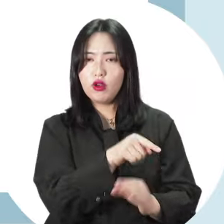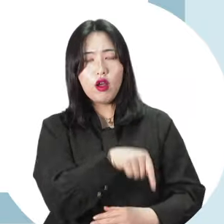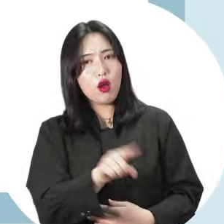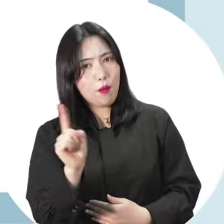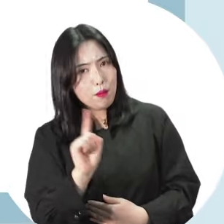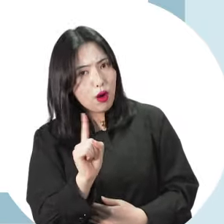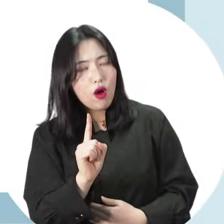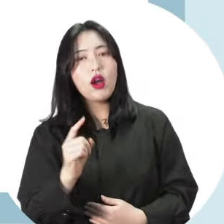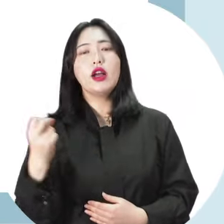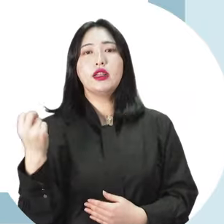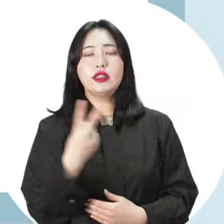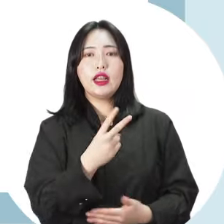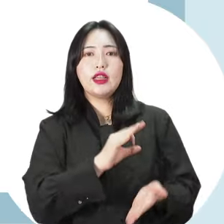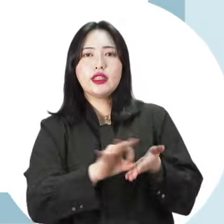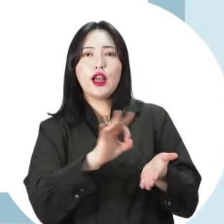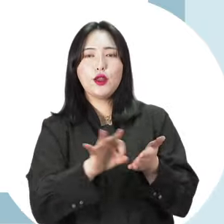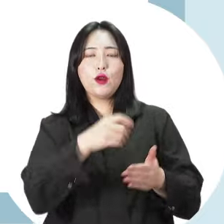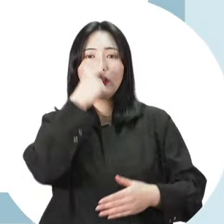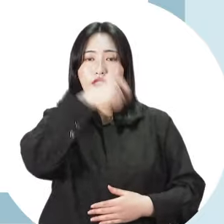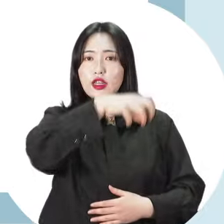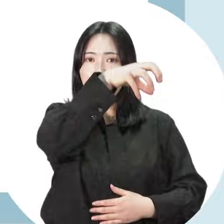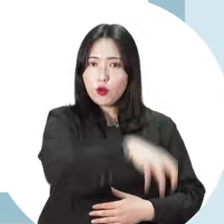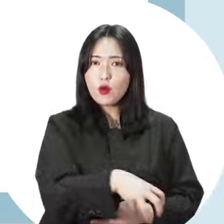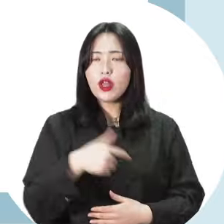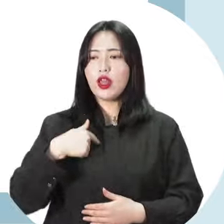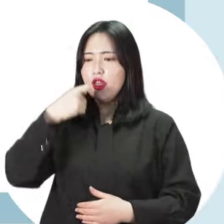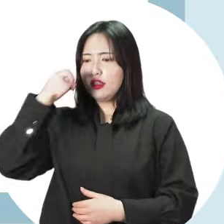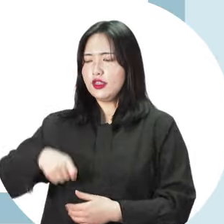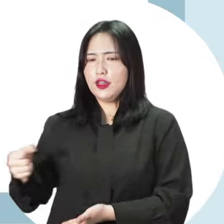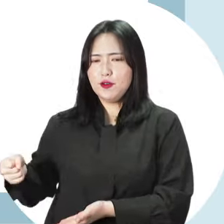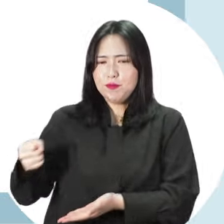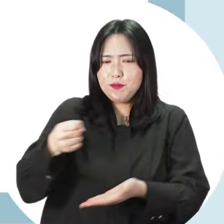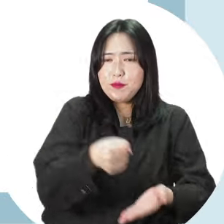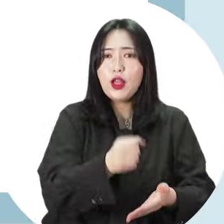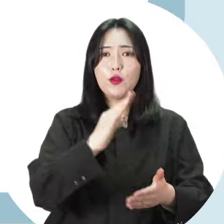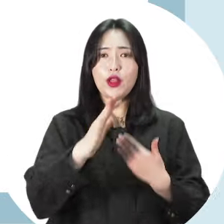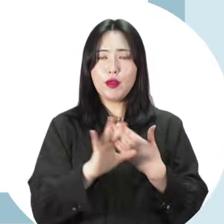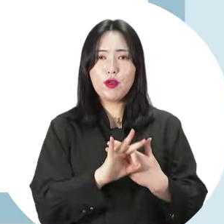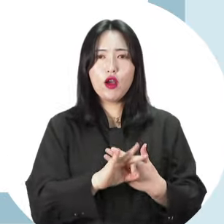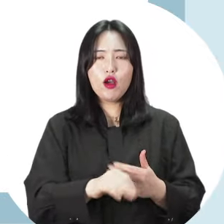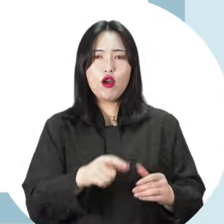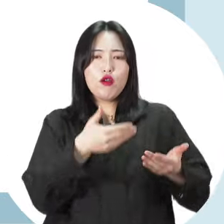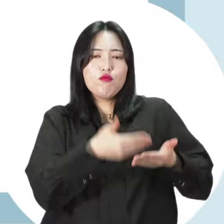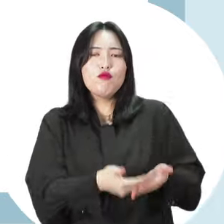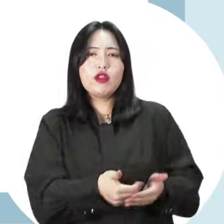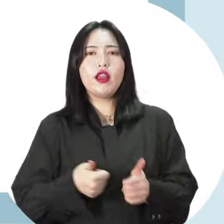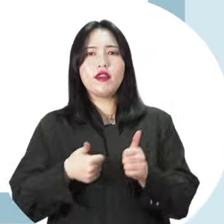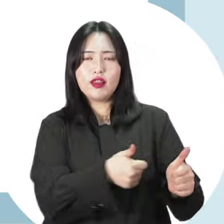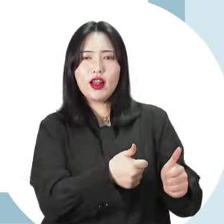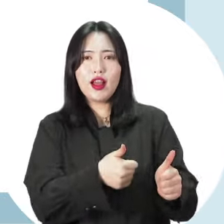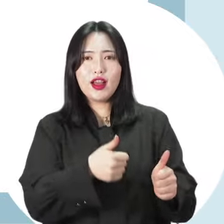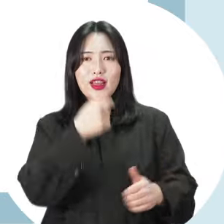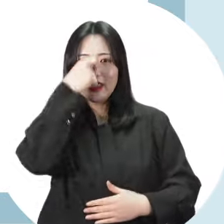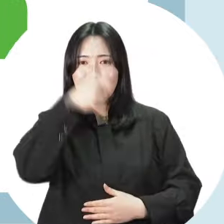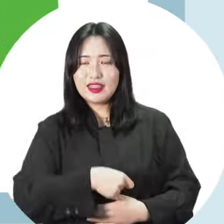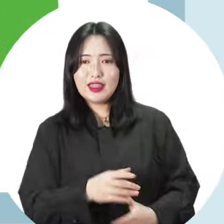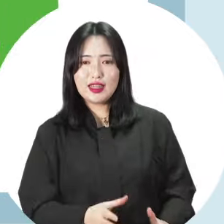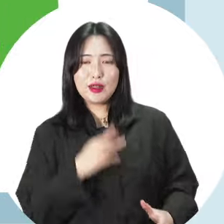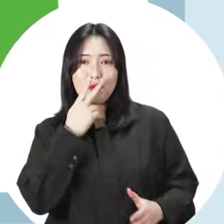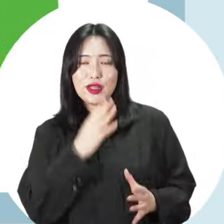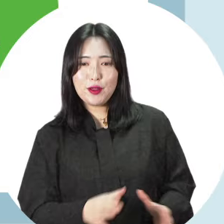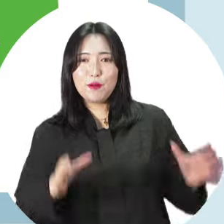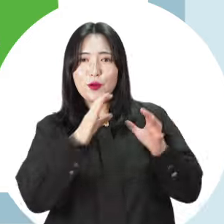자원회수 보상제란 재활용 도움센터에 재활용 자원 등을 가지고 오면 일정 무게에 따라 종량제